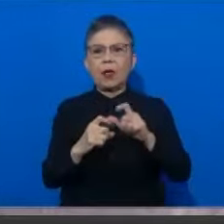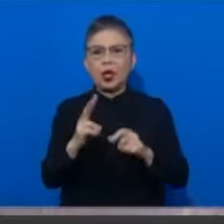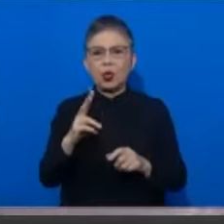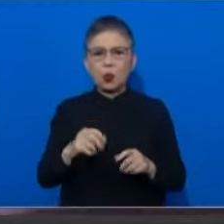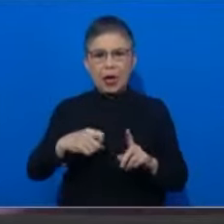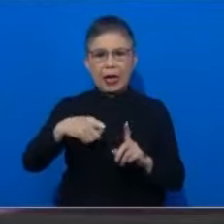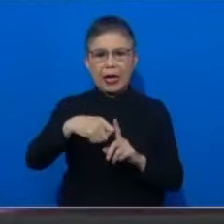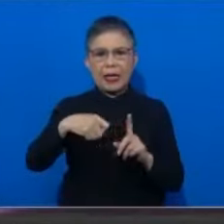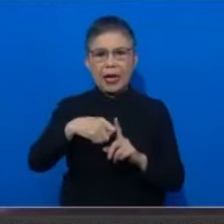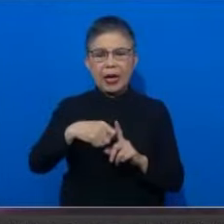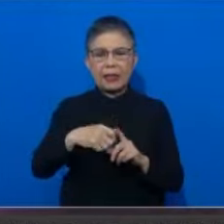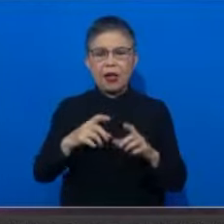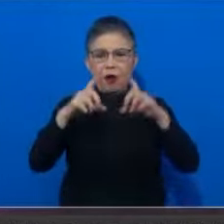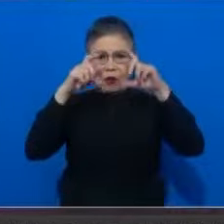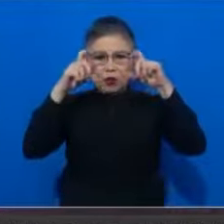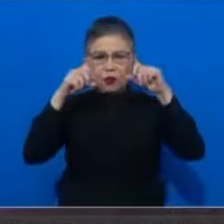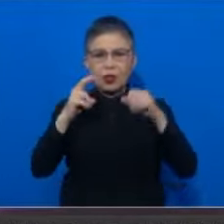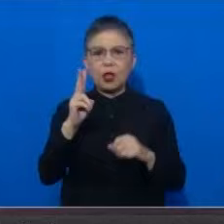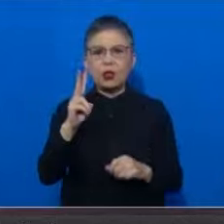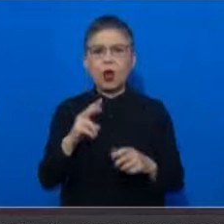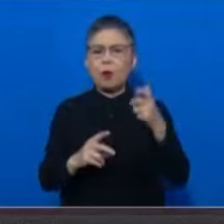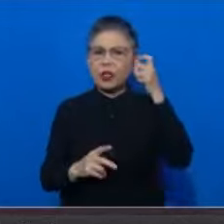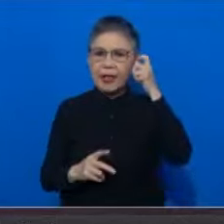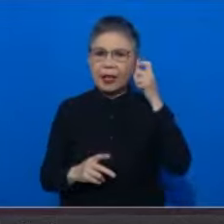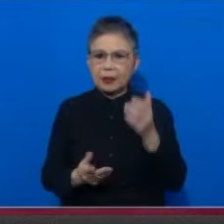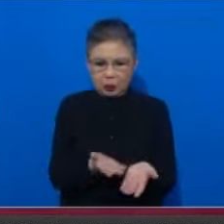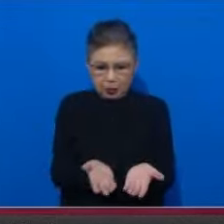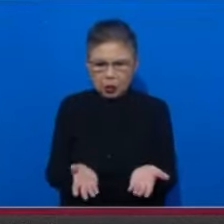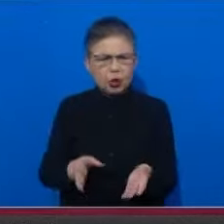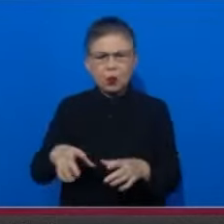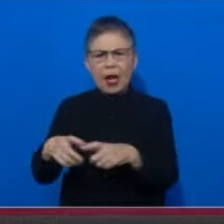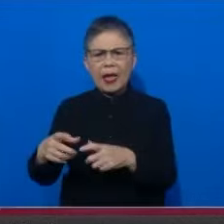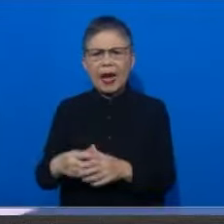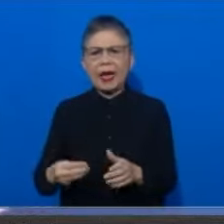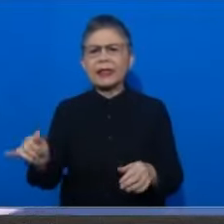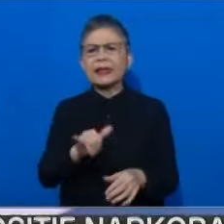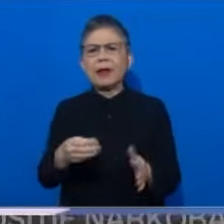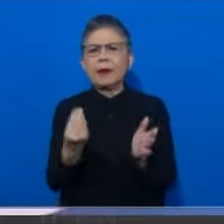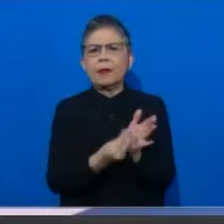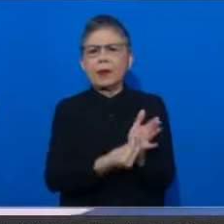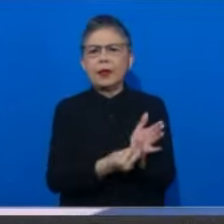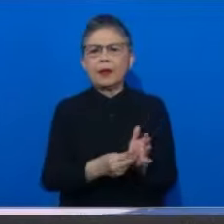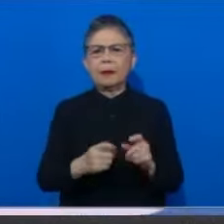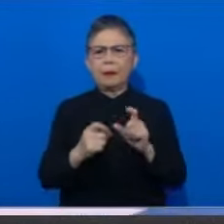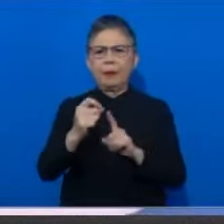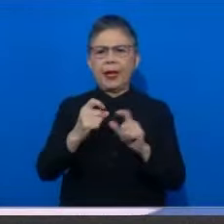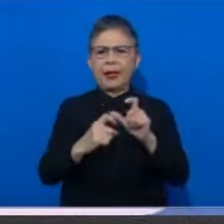kartu keluarga, sejumlah foto Peggy, dan 2 buah ponsel. Tim Liputan CNN Indonesia.